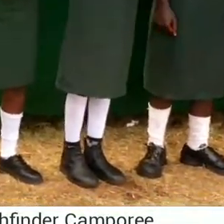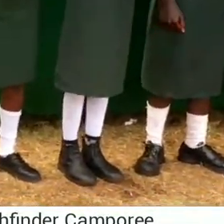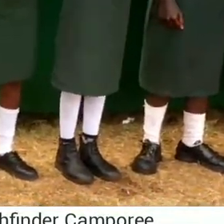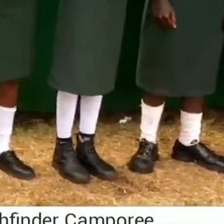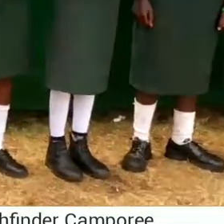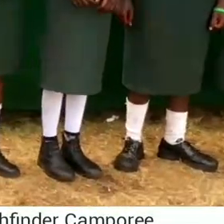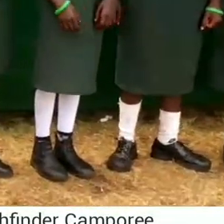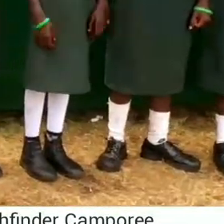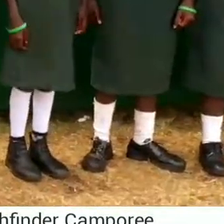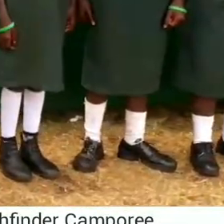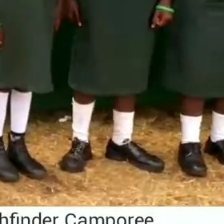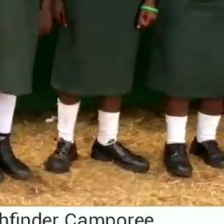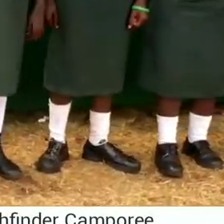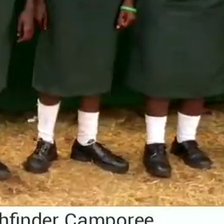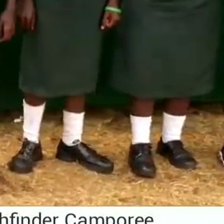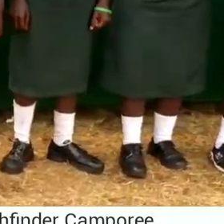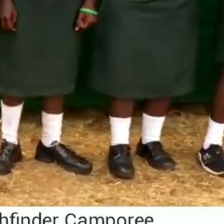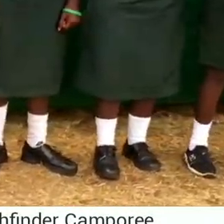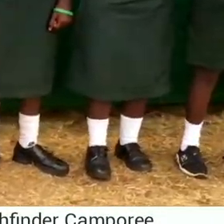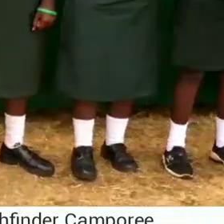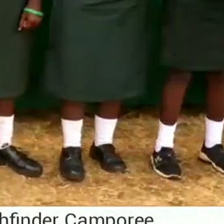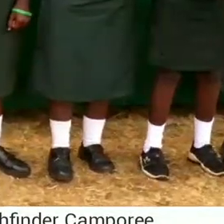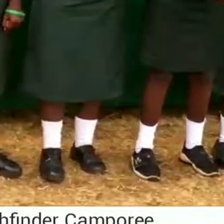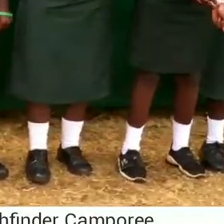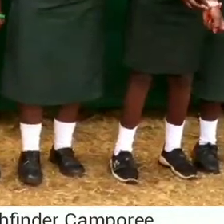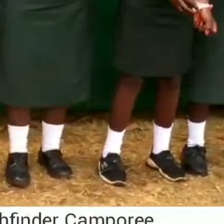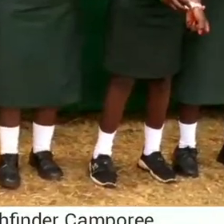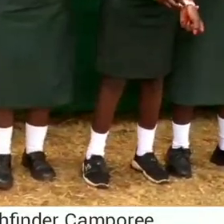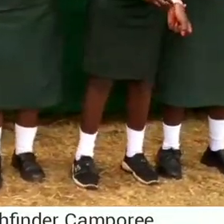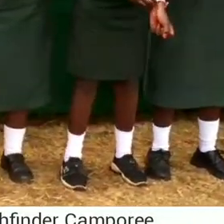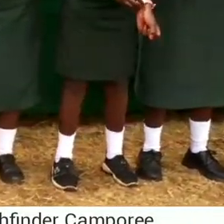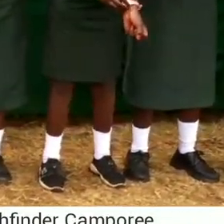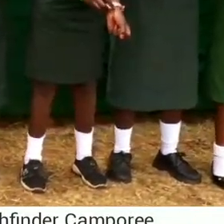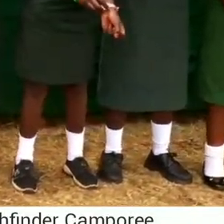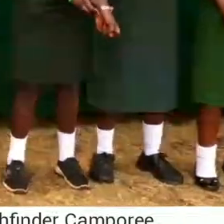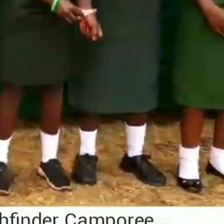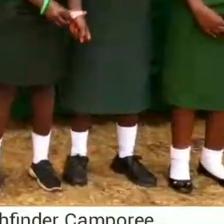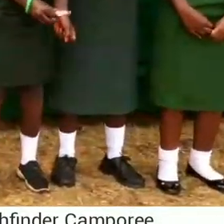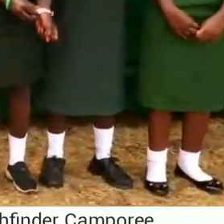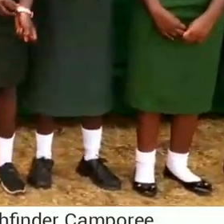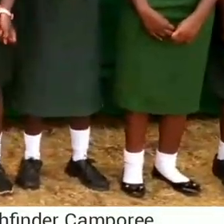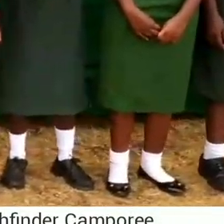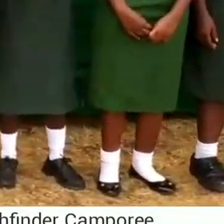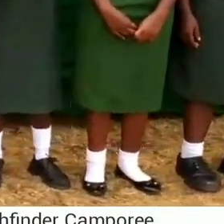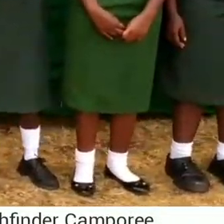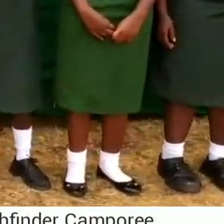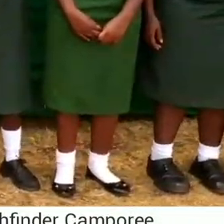na taabu. Upita haraka upesi mwanadamu,